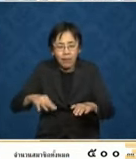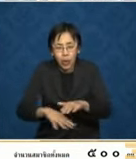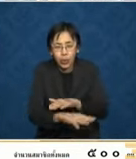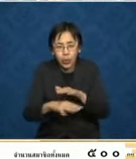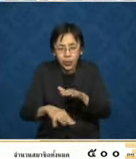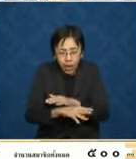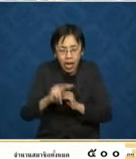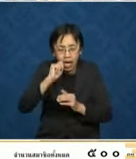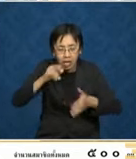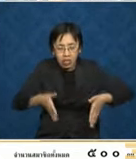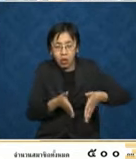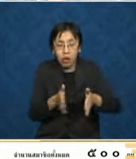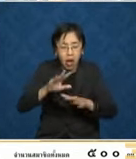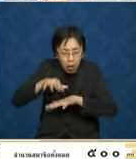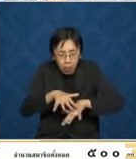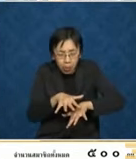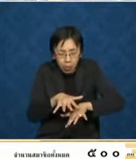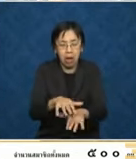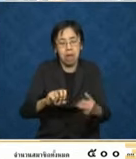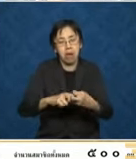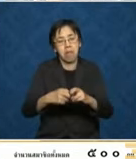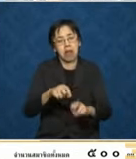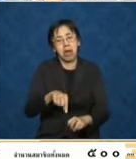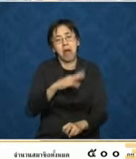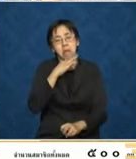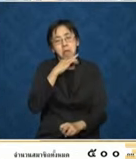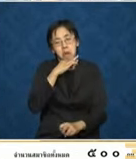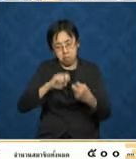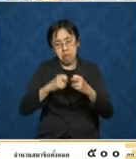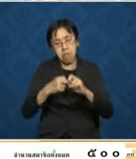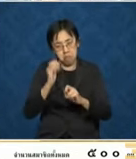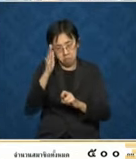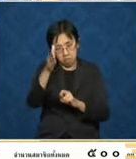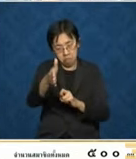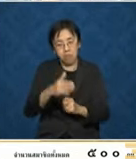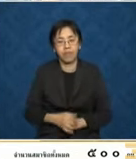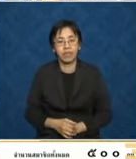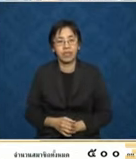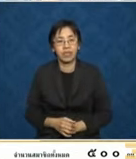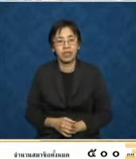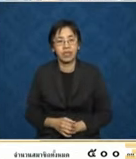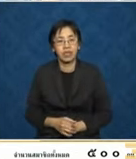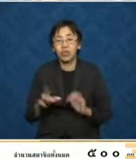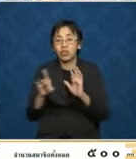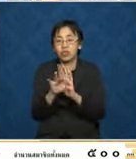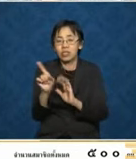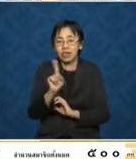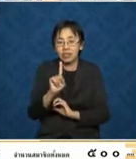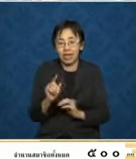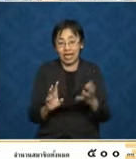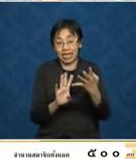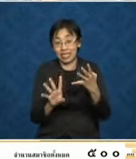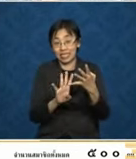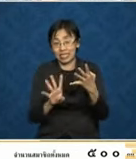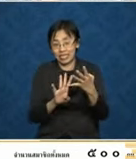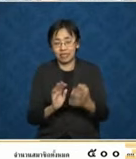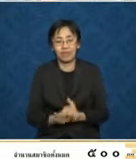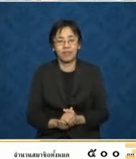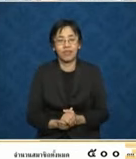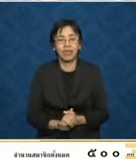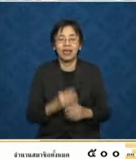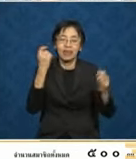งสู่แม่น้ำเจ้าพระยาจะกลายเป็นปัญหาใหญ่ในอนาคตครับขยะส่วนสุดท้ายครับคือส่วนที่4ครับขยะจากงานเท